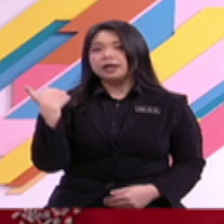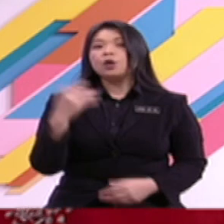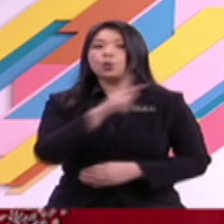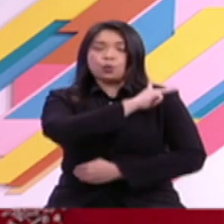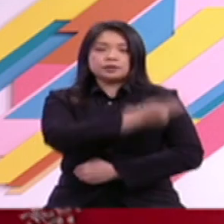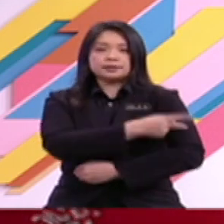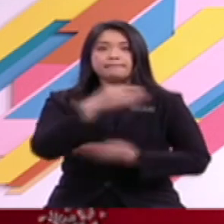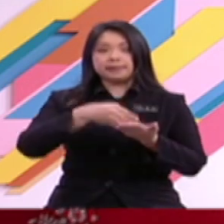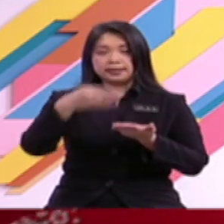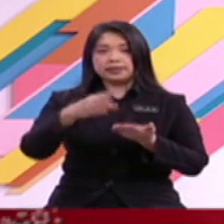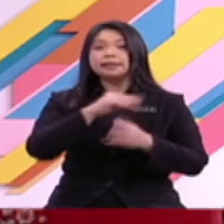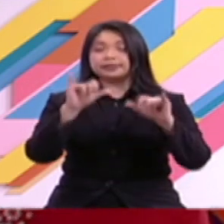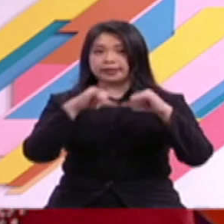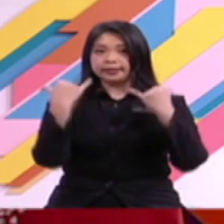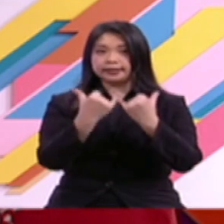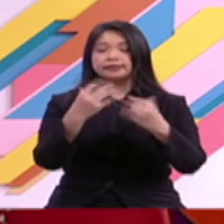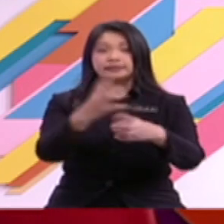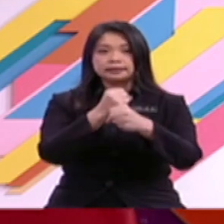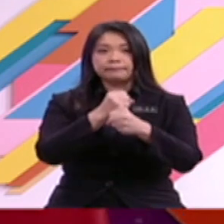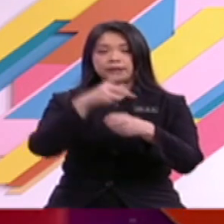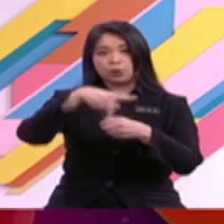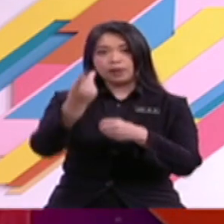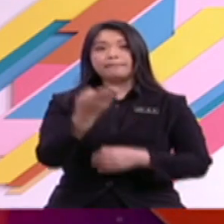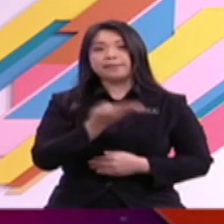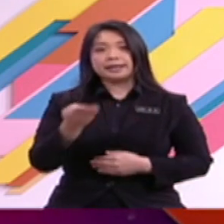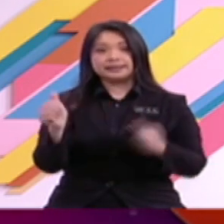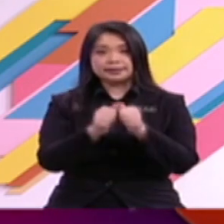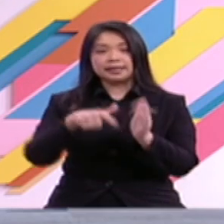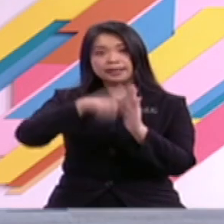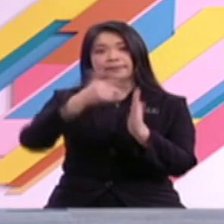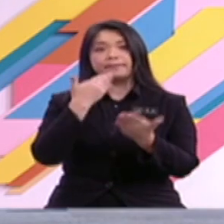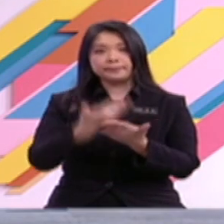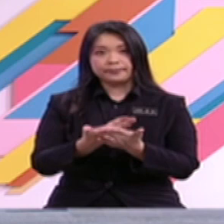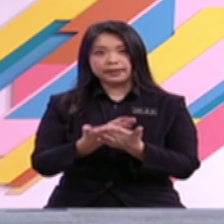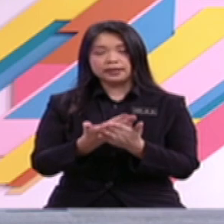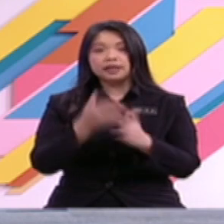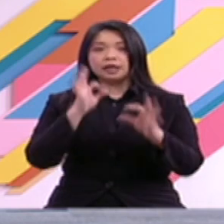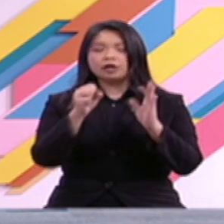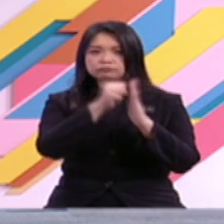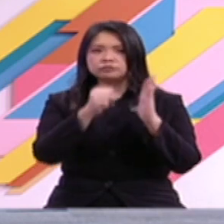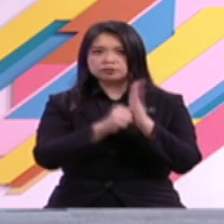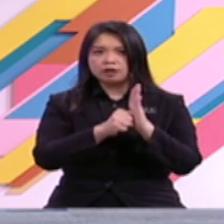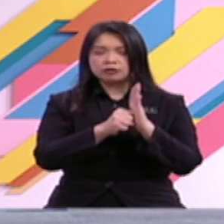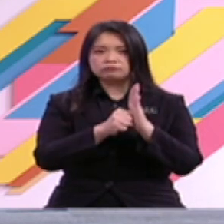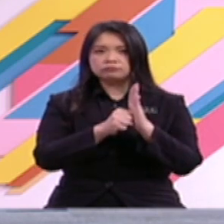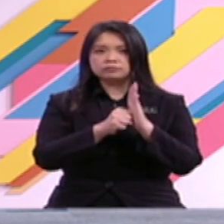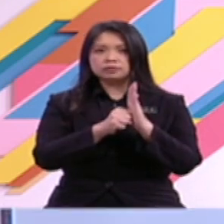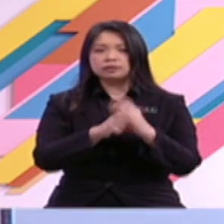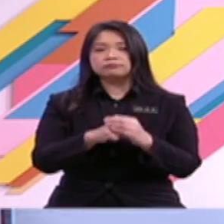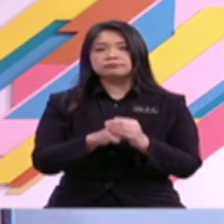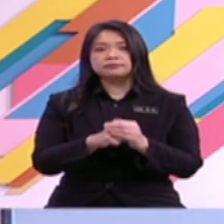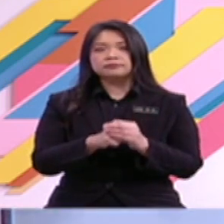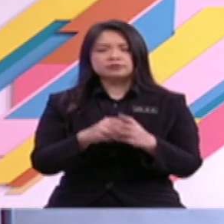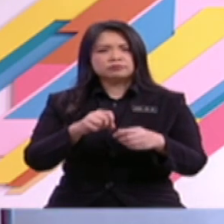kefir maka dapat mengeluarkan barang dengan lebih baiklah menghalau kalau Sara Sewu beli diketakkan maksudnya